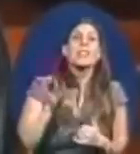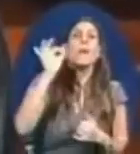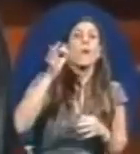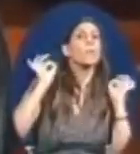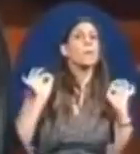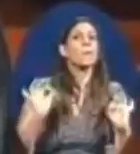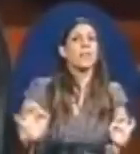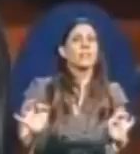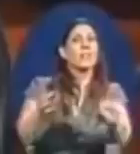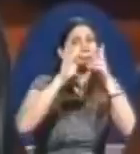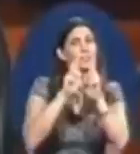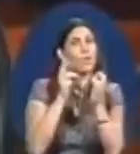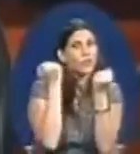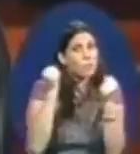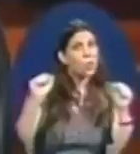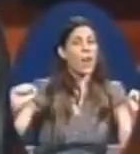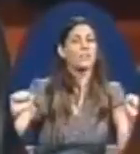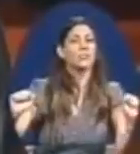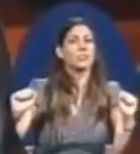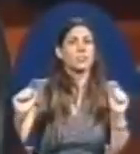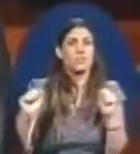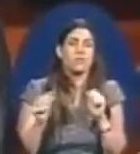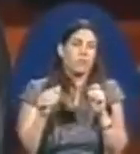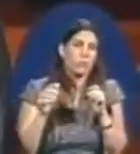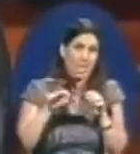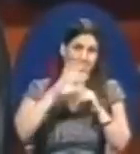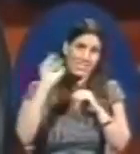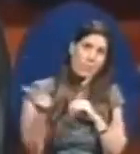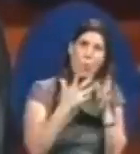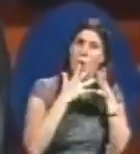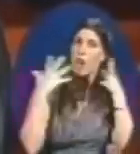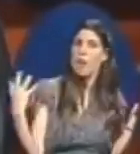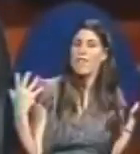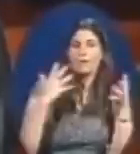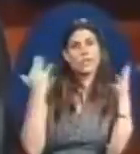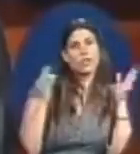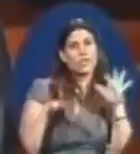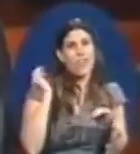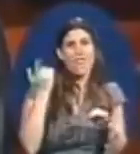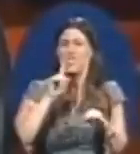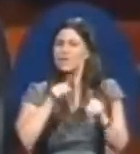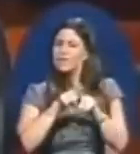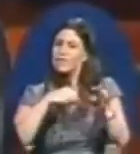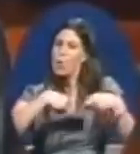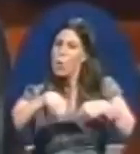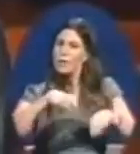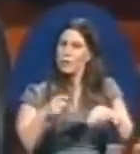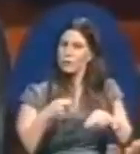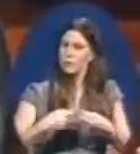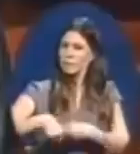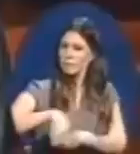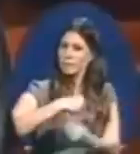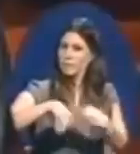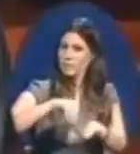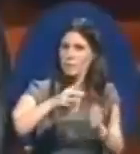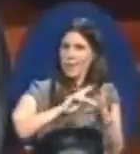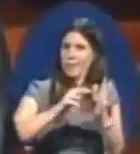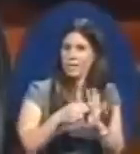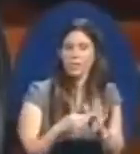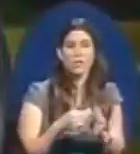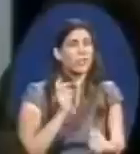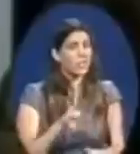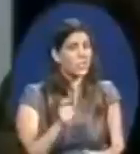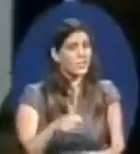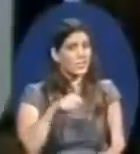יבחרו באמת, בצורה דמוקרטית, על ידי ציבור רחב וגדול, ולא בקומבינות בחדר סגור. לזה אני פשוט לא מוכנה להסכים. חברת